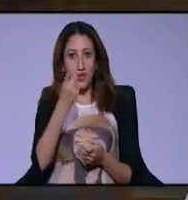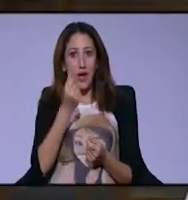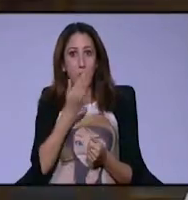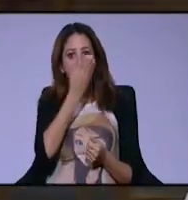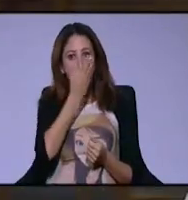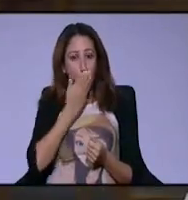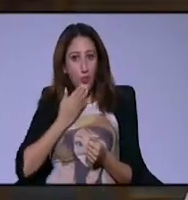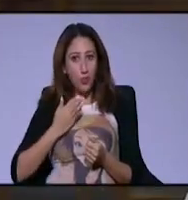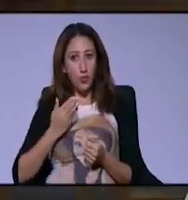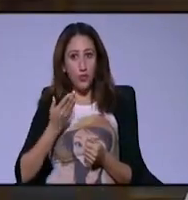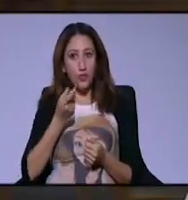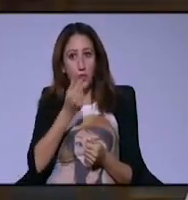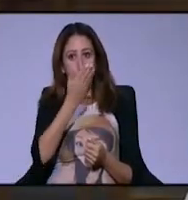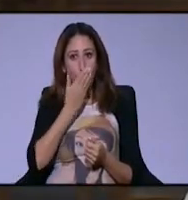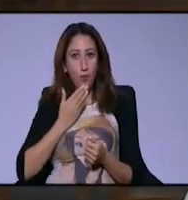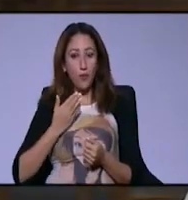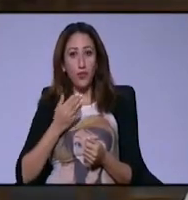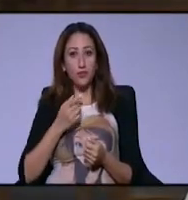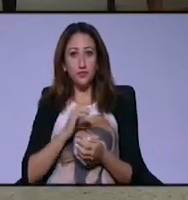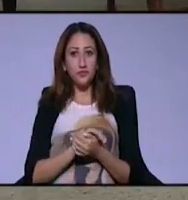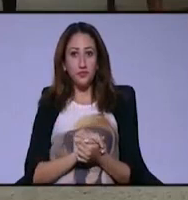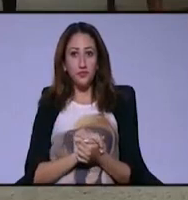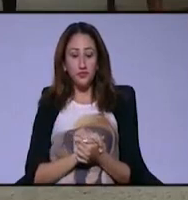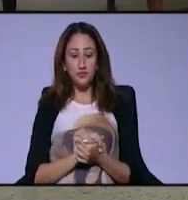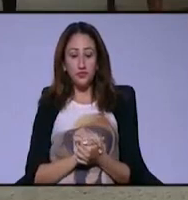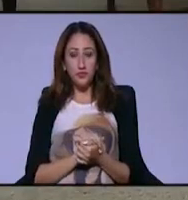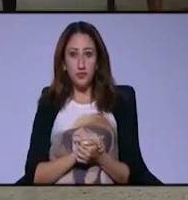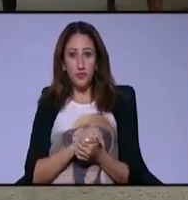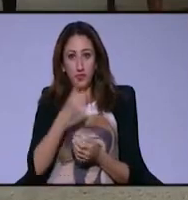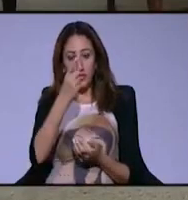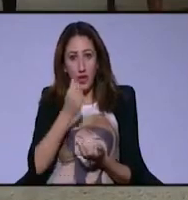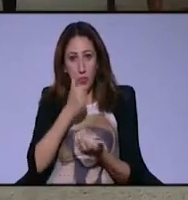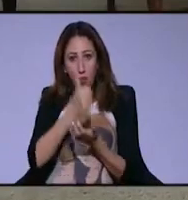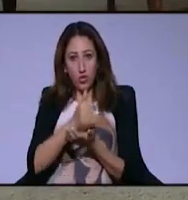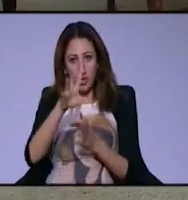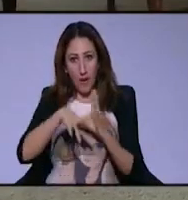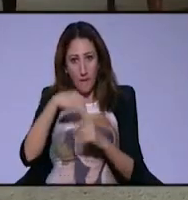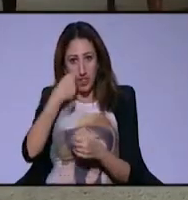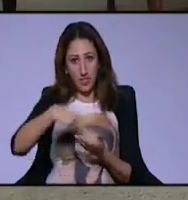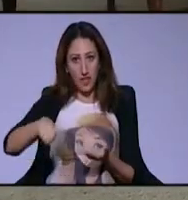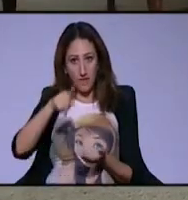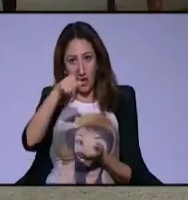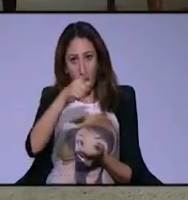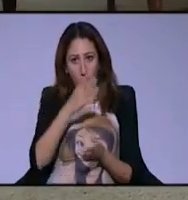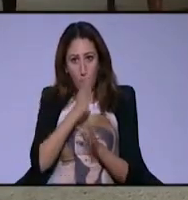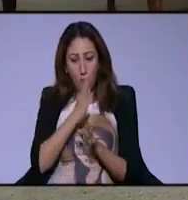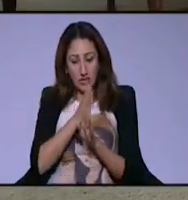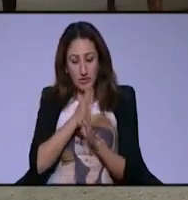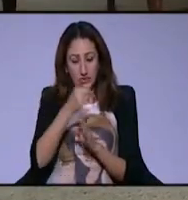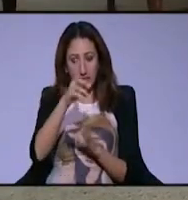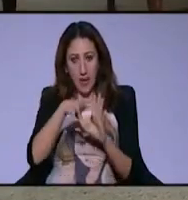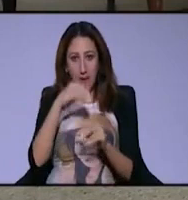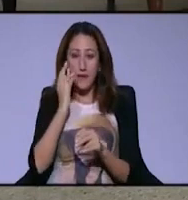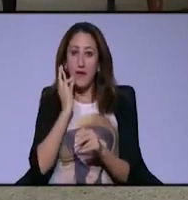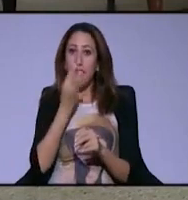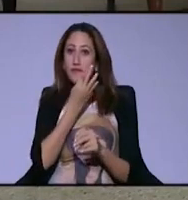وتكلف كام وهتقدر تغطي تكاليفه ازاي. انا مع الشيخ خصوصا دي مش اول تجربه لحضرتك، انت ليك تجارب عظيمه. دي التجربه الثالثه مع